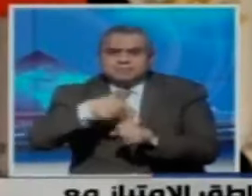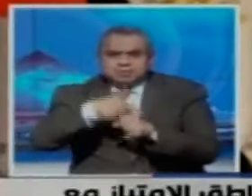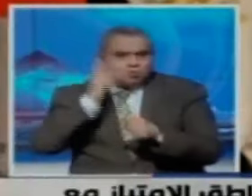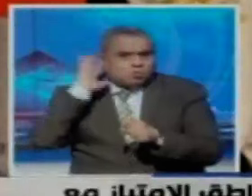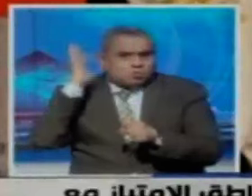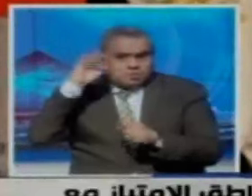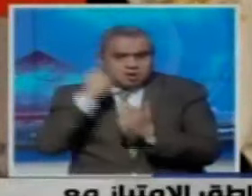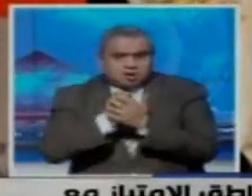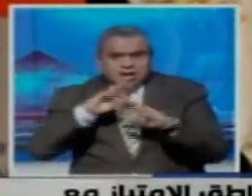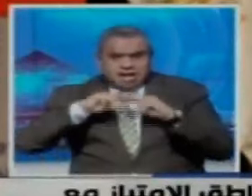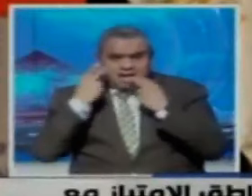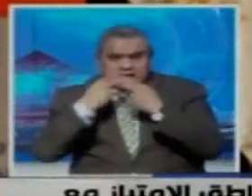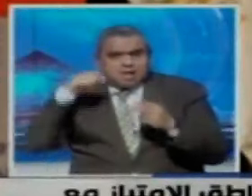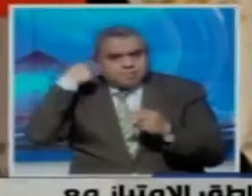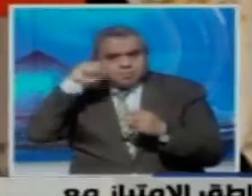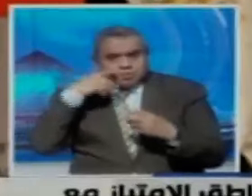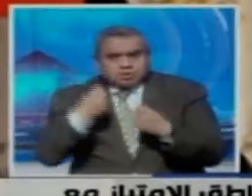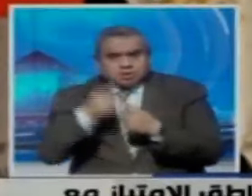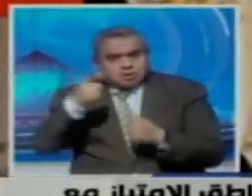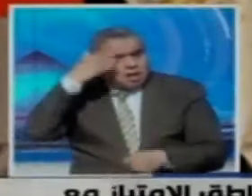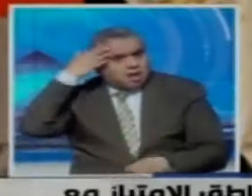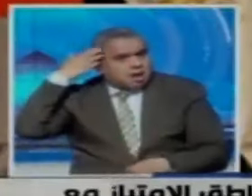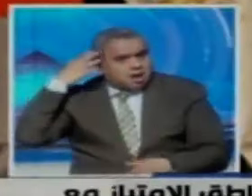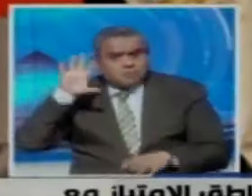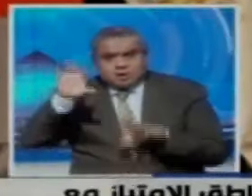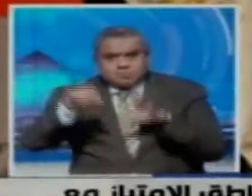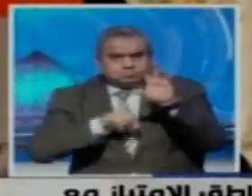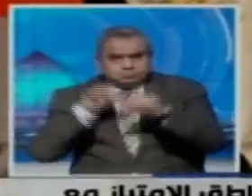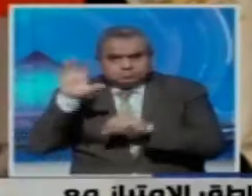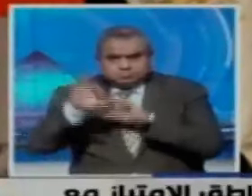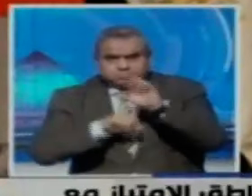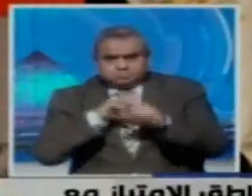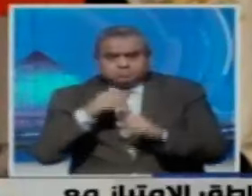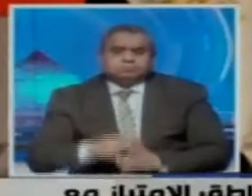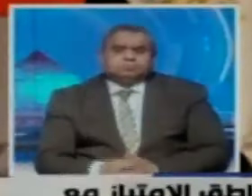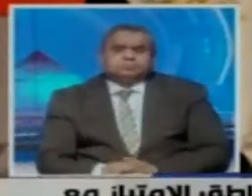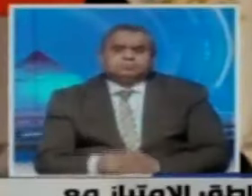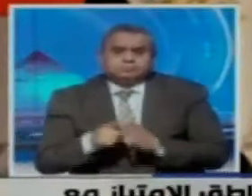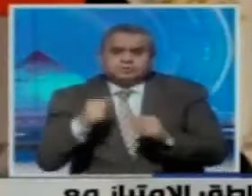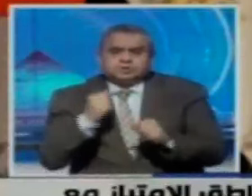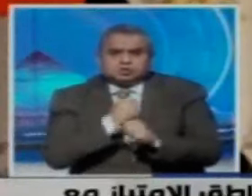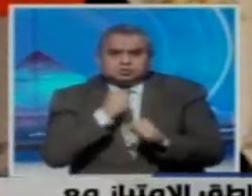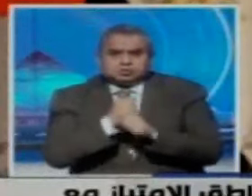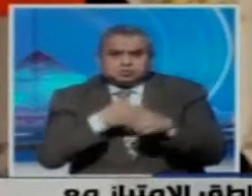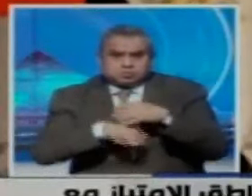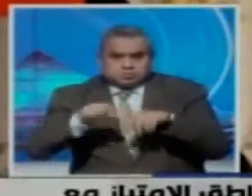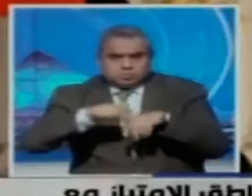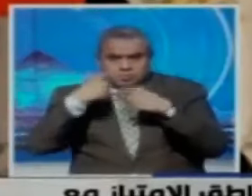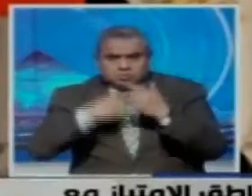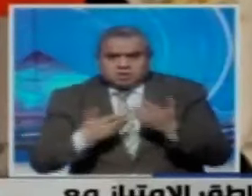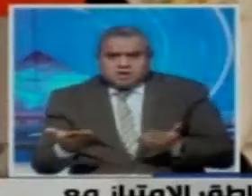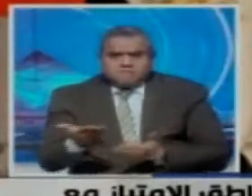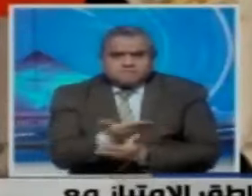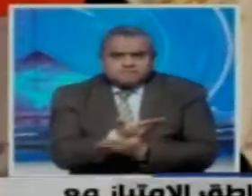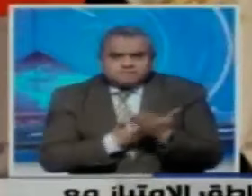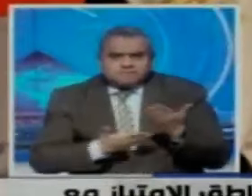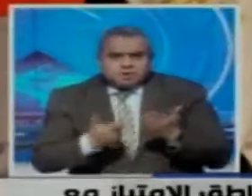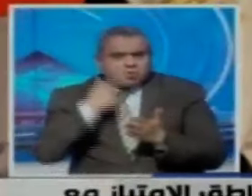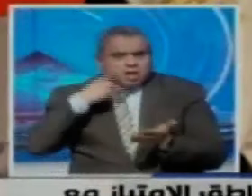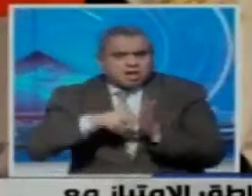مع الوزارة مع الخبراء من الأطراف، بدأنا نشتغل في هذه المفاوضات